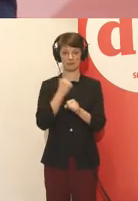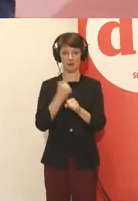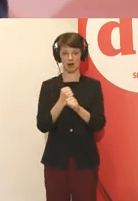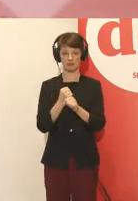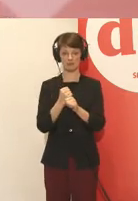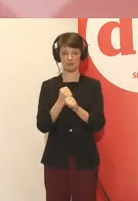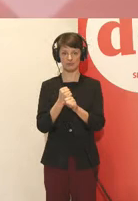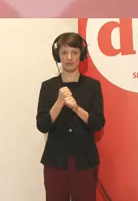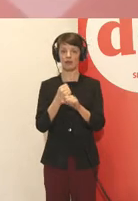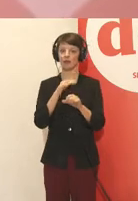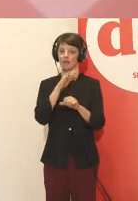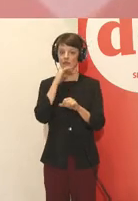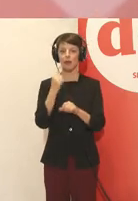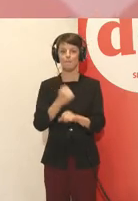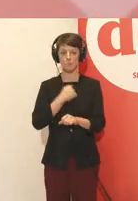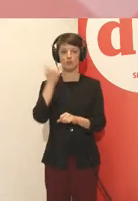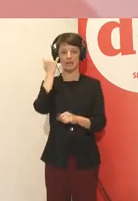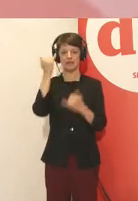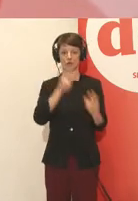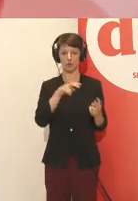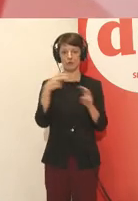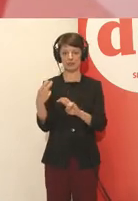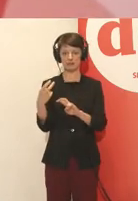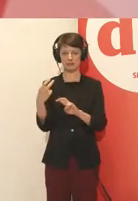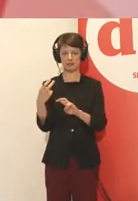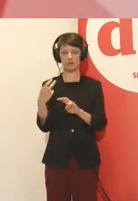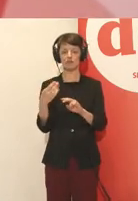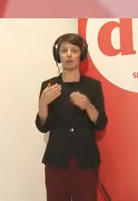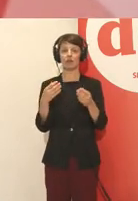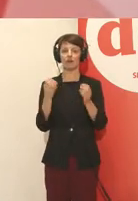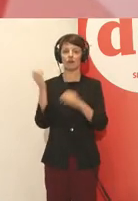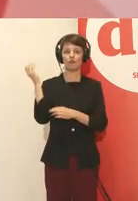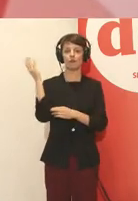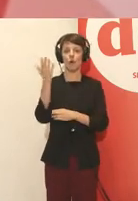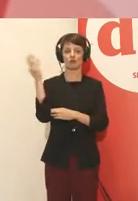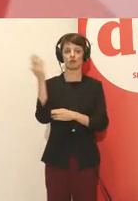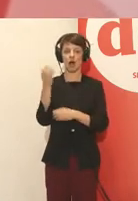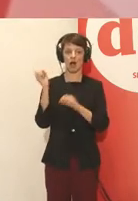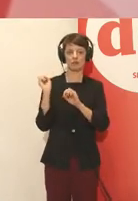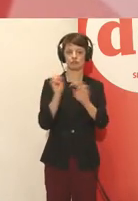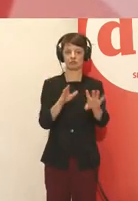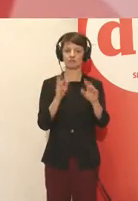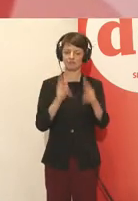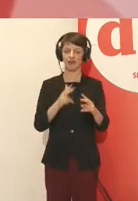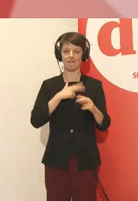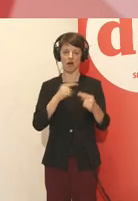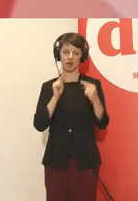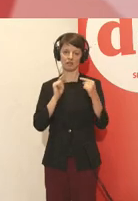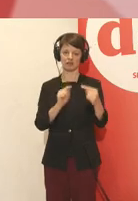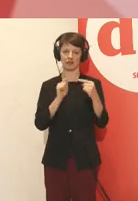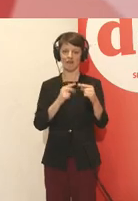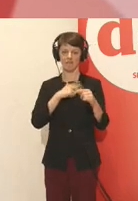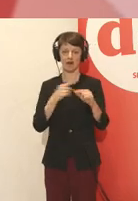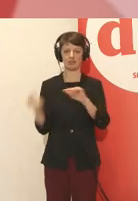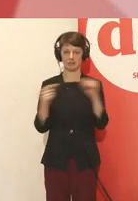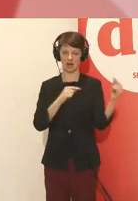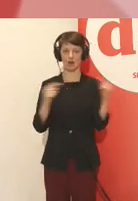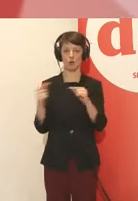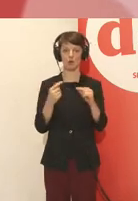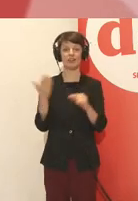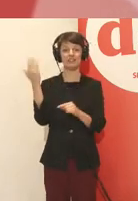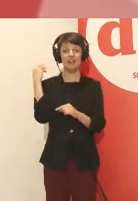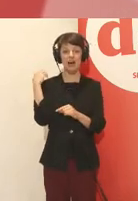wir haben mutige ideen umgesetzt wir haben keine frontal beschallung sondern wir haben echte debatte echten dialog damals waren